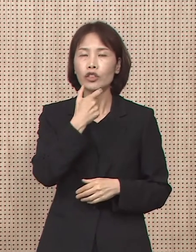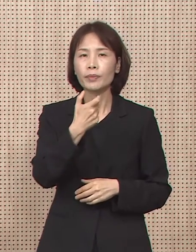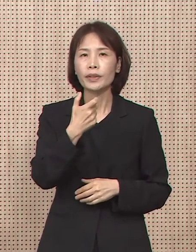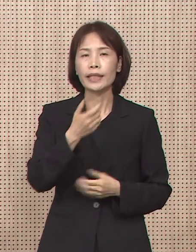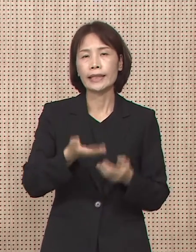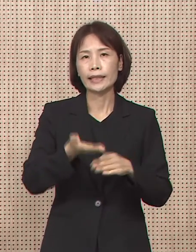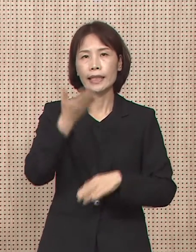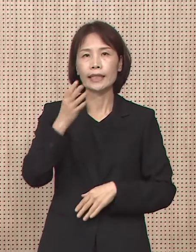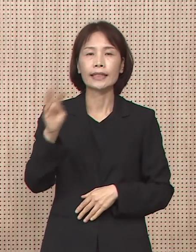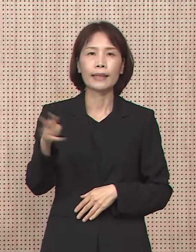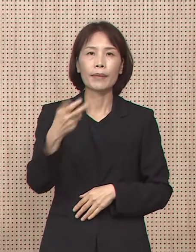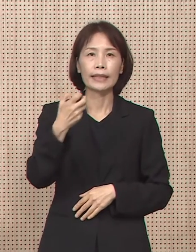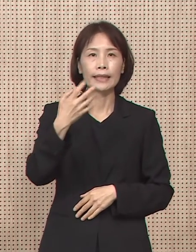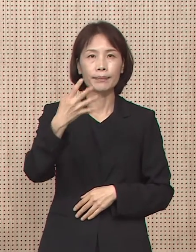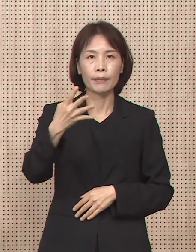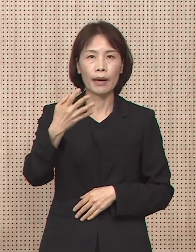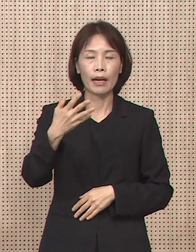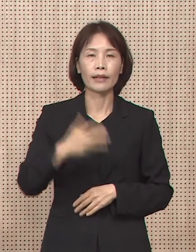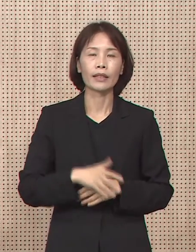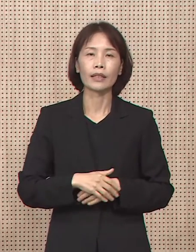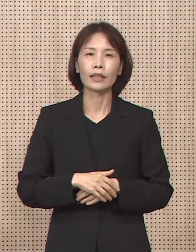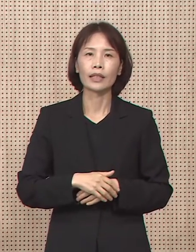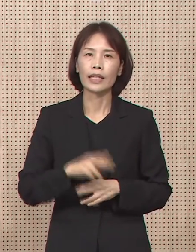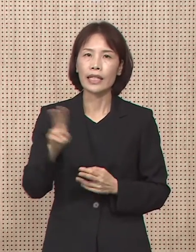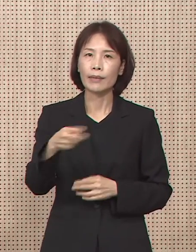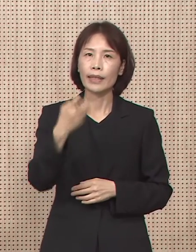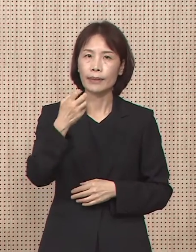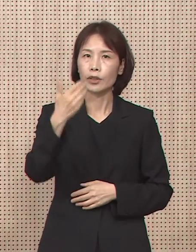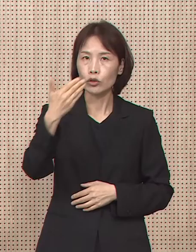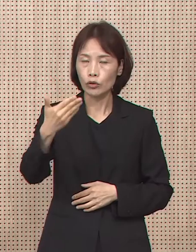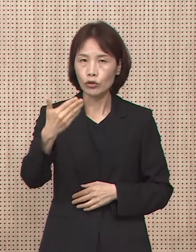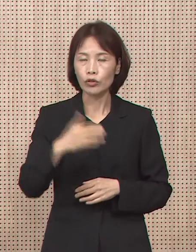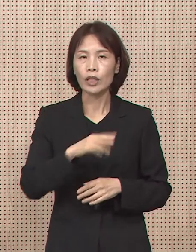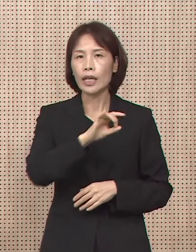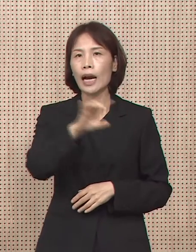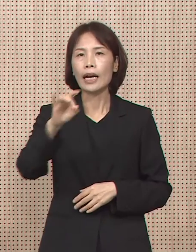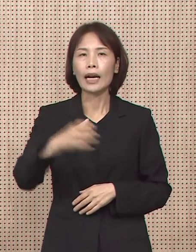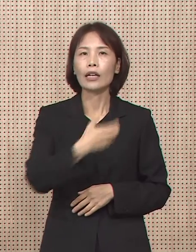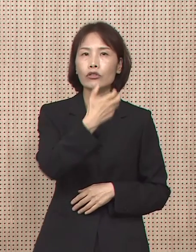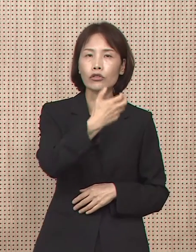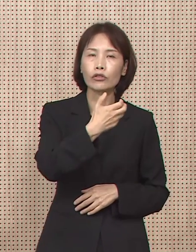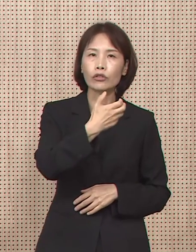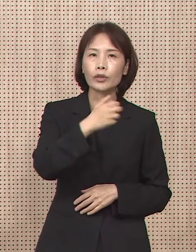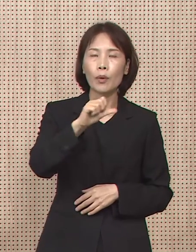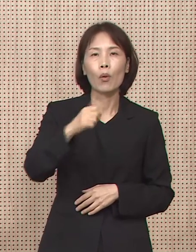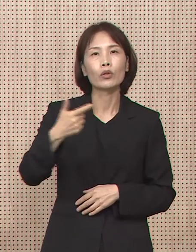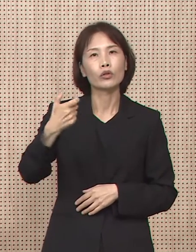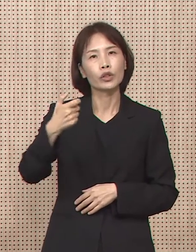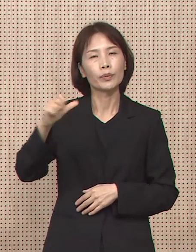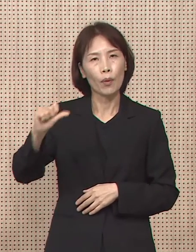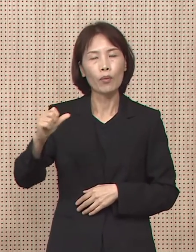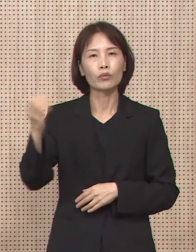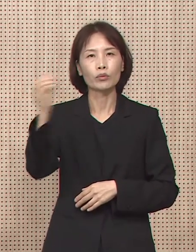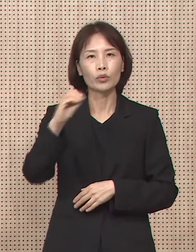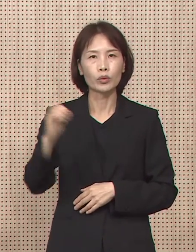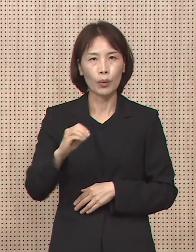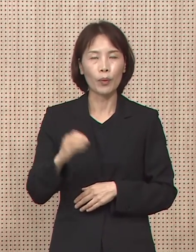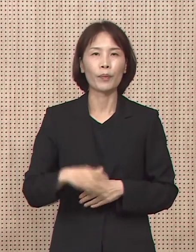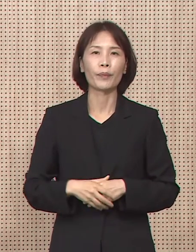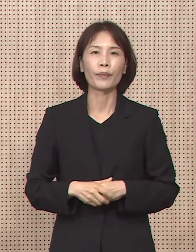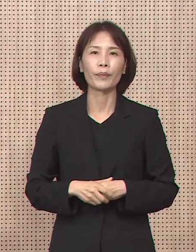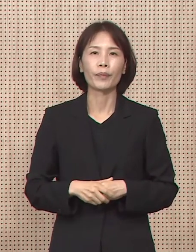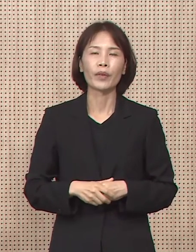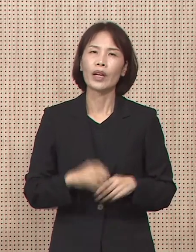이상은 348명, 80세 이상은 239명으로 각각 95%, 65%를 차지하고